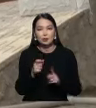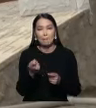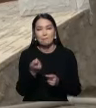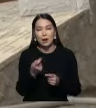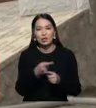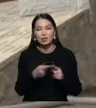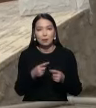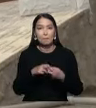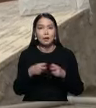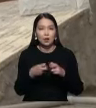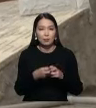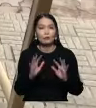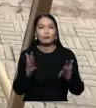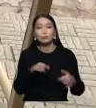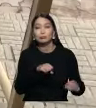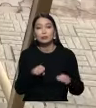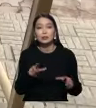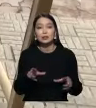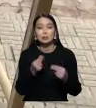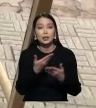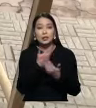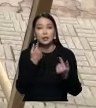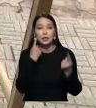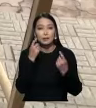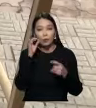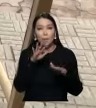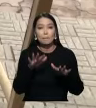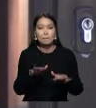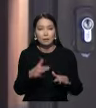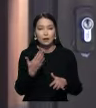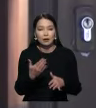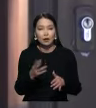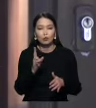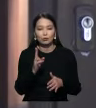случае землетрясения у спасателей нет информации о нахождении маломобильных граждан.